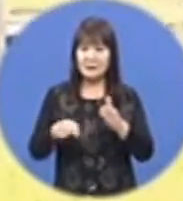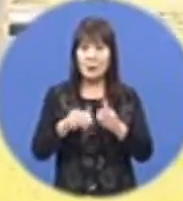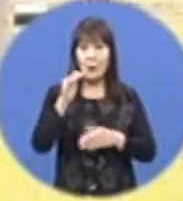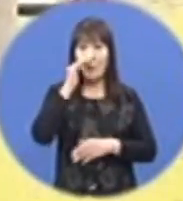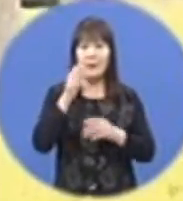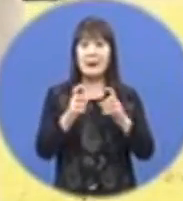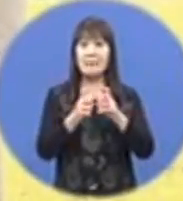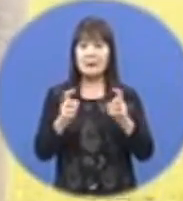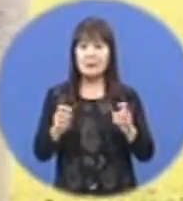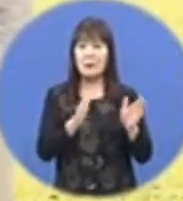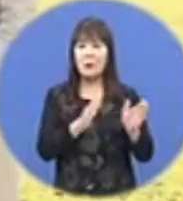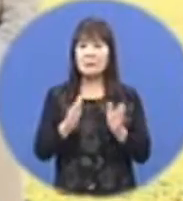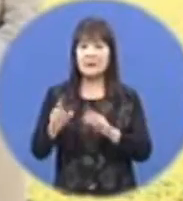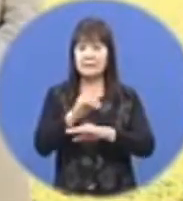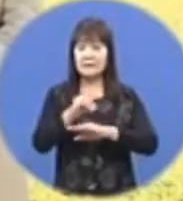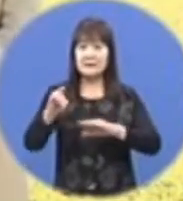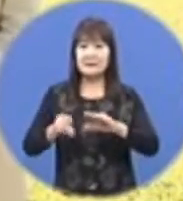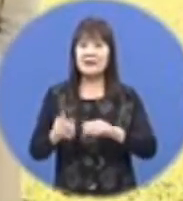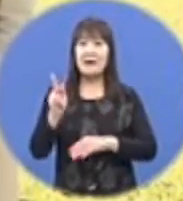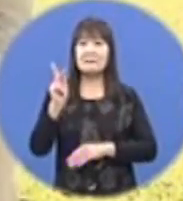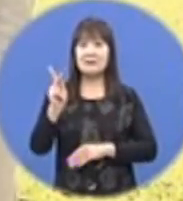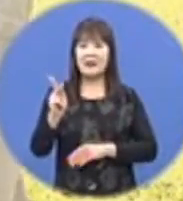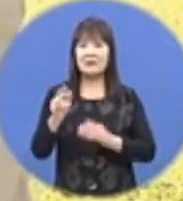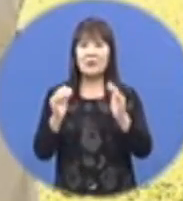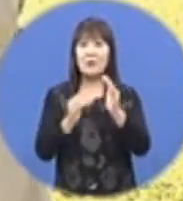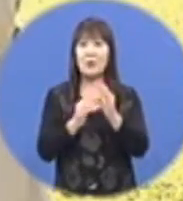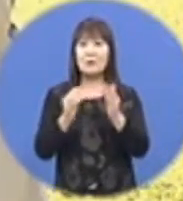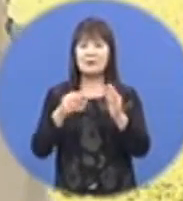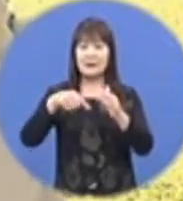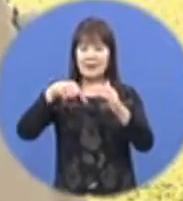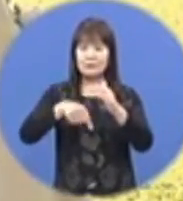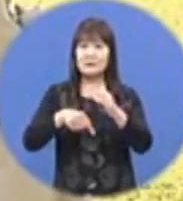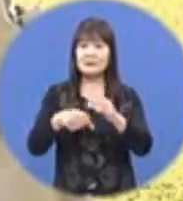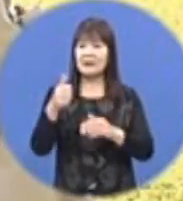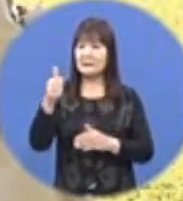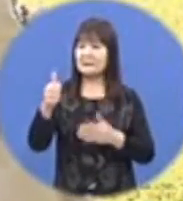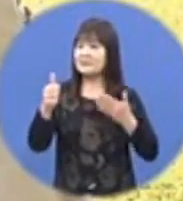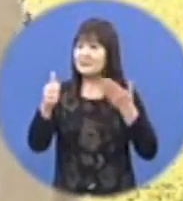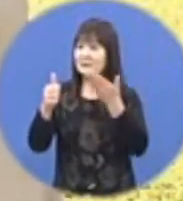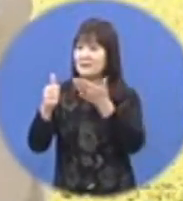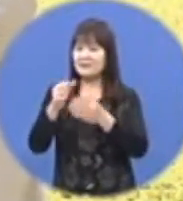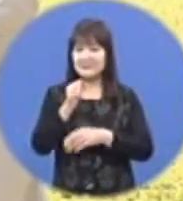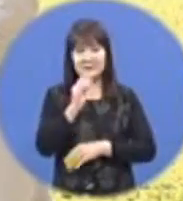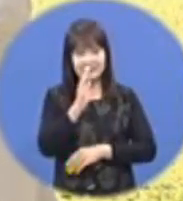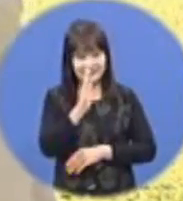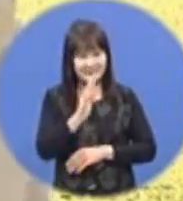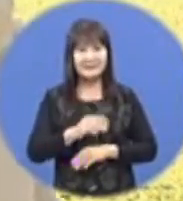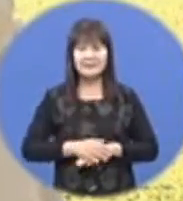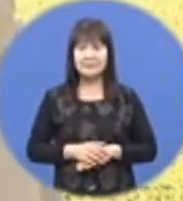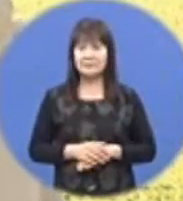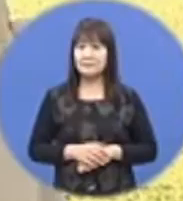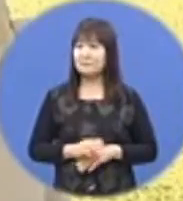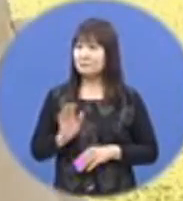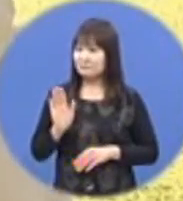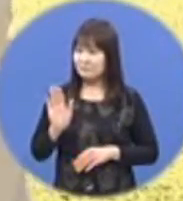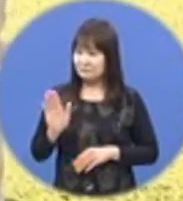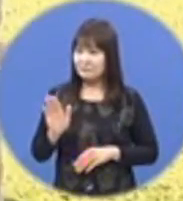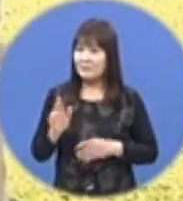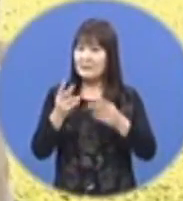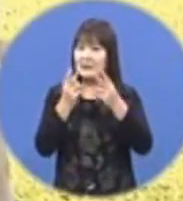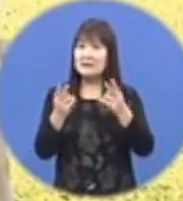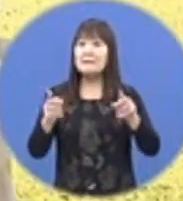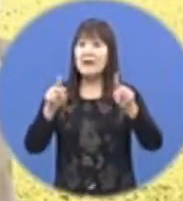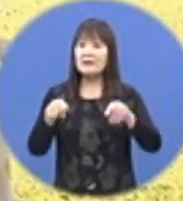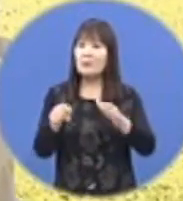山城整備企画課の竹内さんにお話を伺いします。よろしくお願いします。 よろしくお願いいたします。 竹内さん、どんなイベ